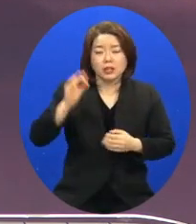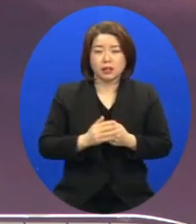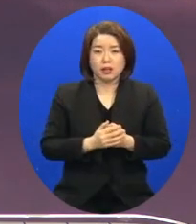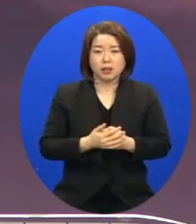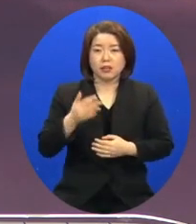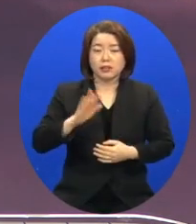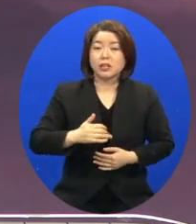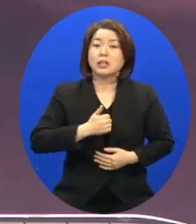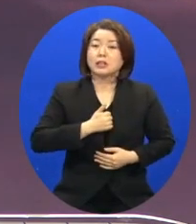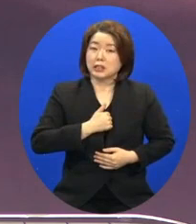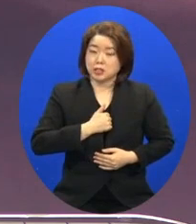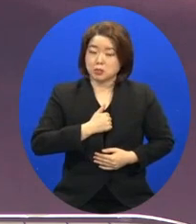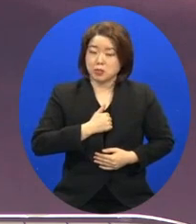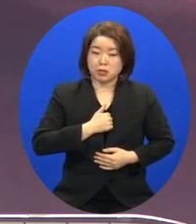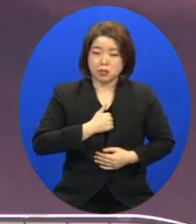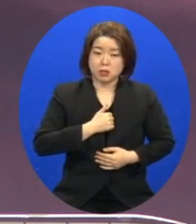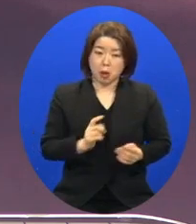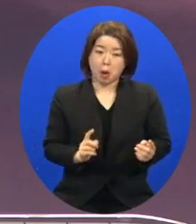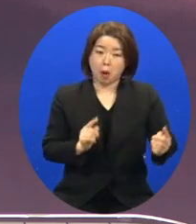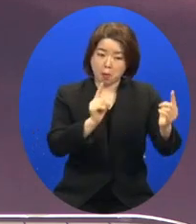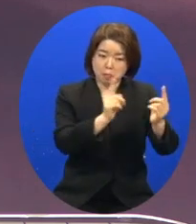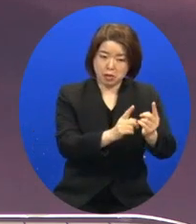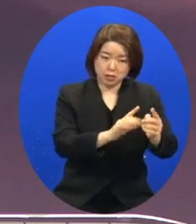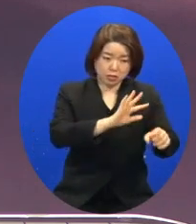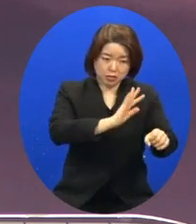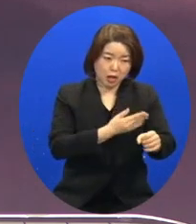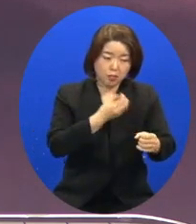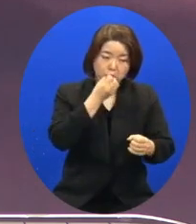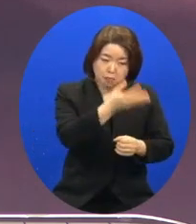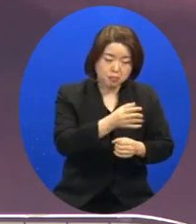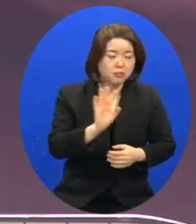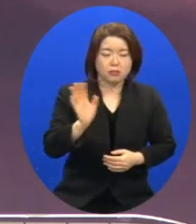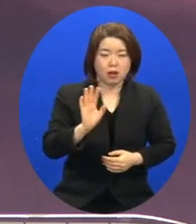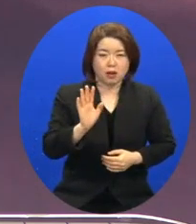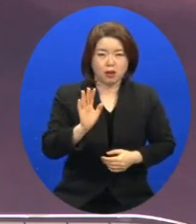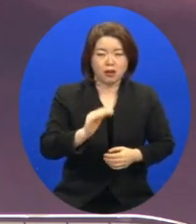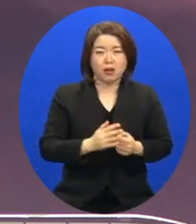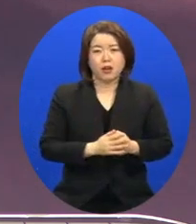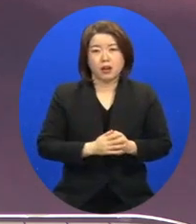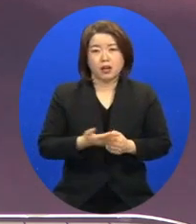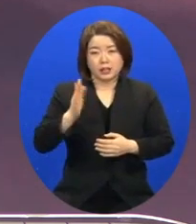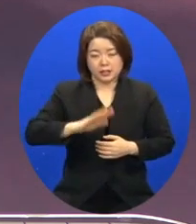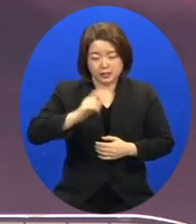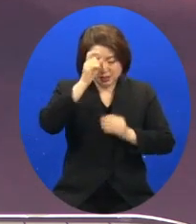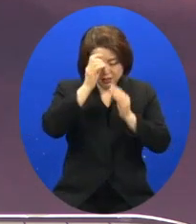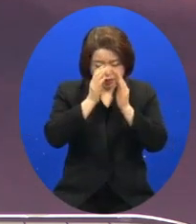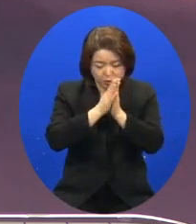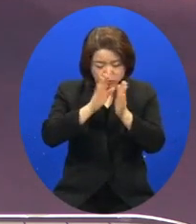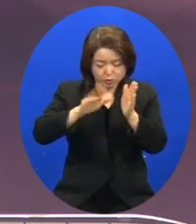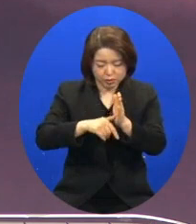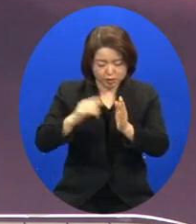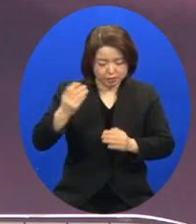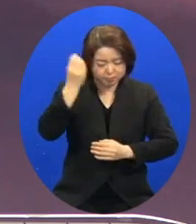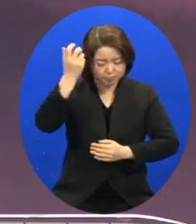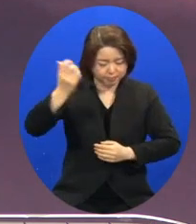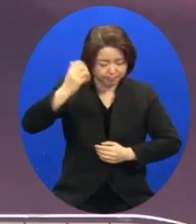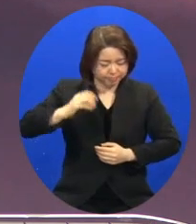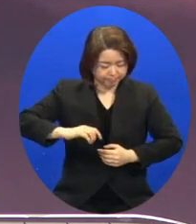때문에 잘못했다고 말을 못했어요. 기도하는데 성령의 강권함을 느끼고 견딜 수가